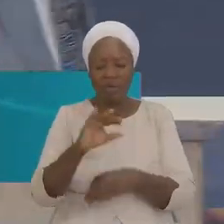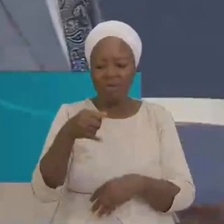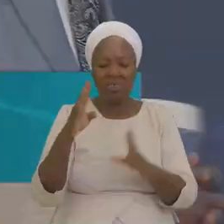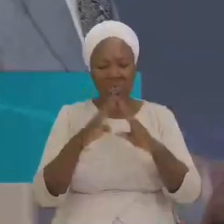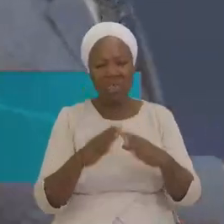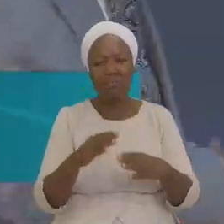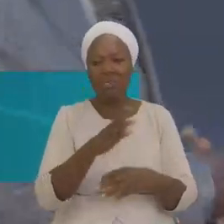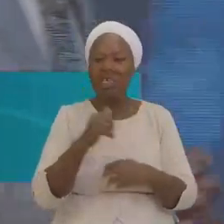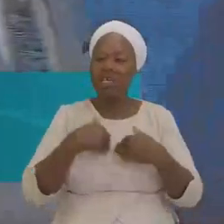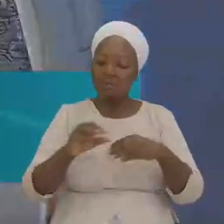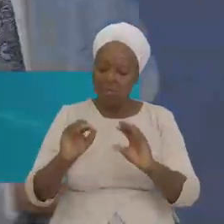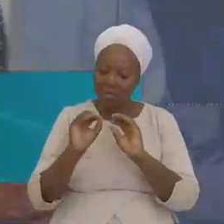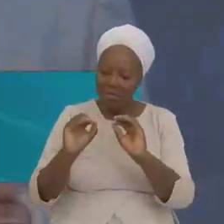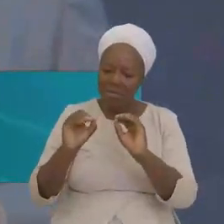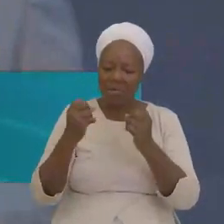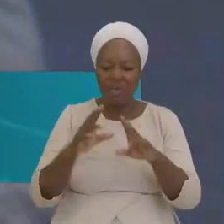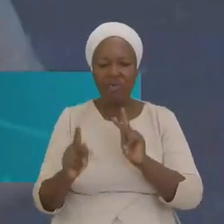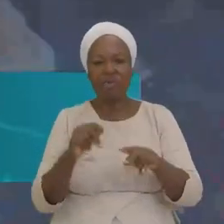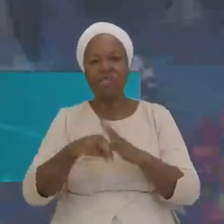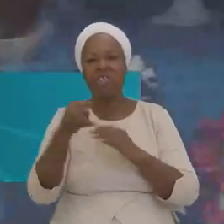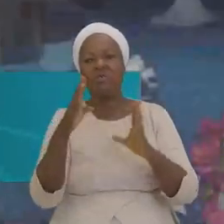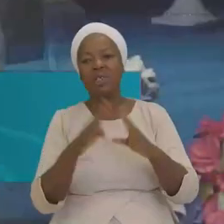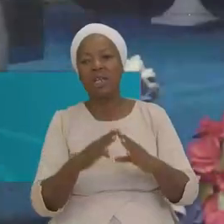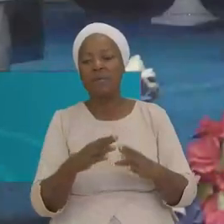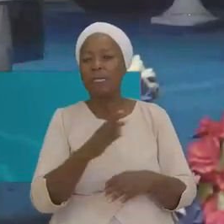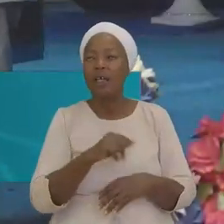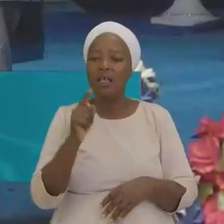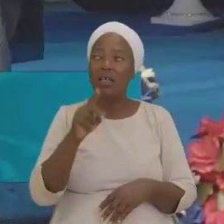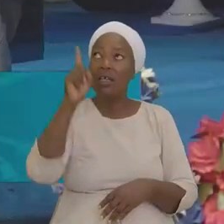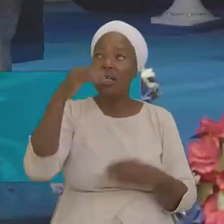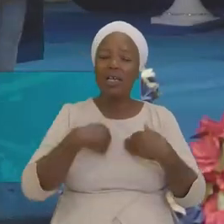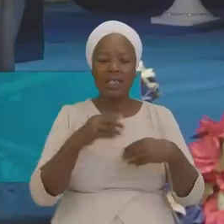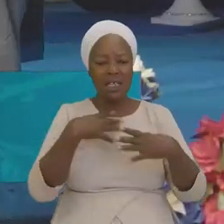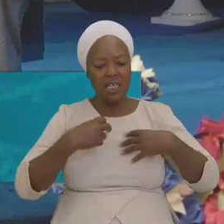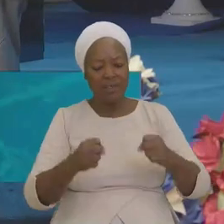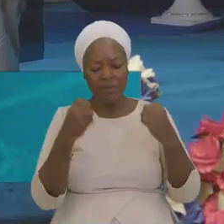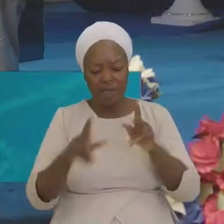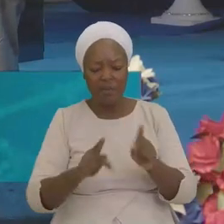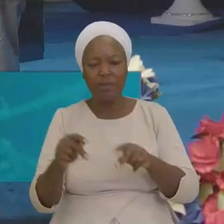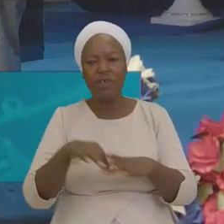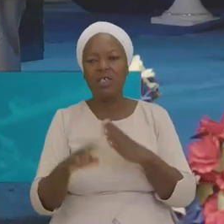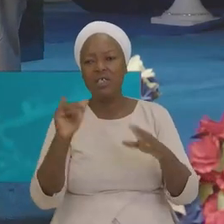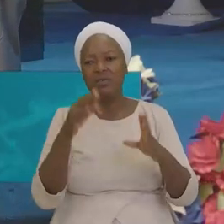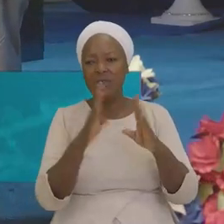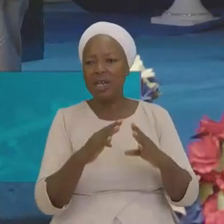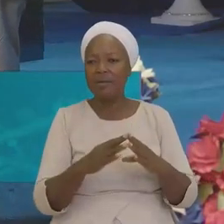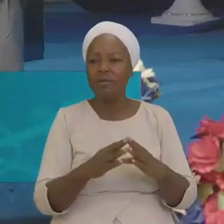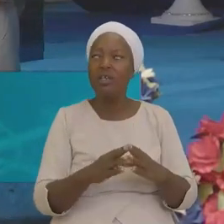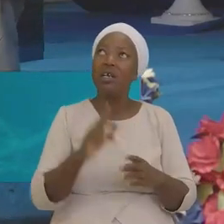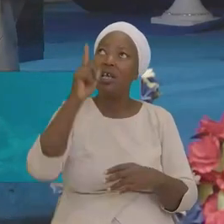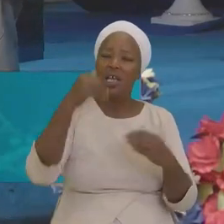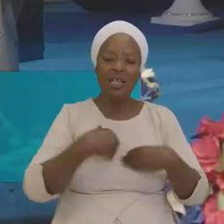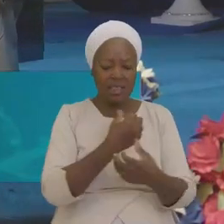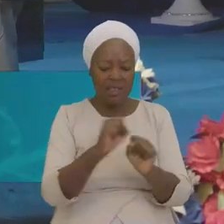Il avait passé par Jérusalem. Il avait touché plusieurs personnes à Jérusalem. Il avait guéri plusieurs